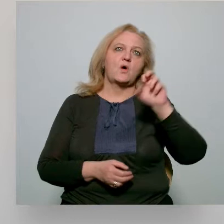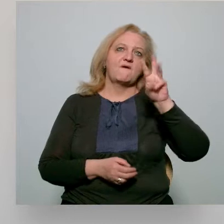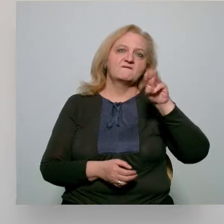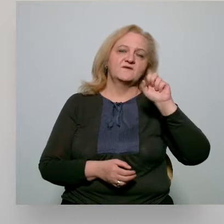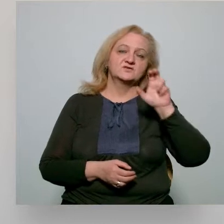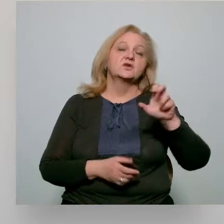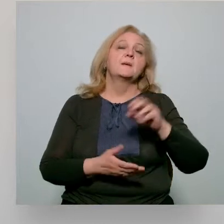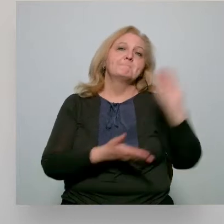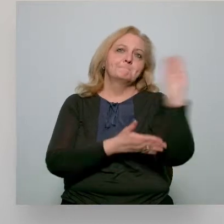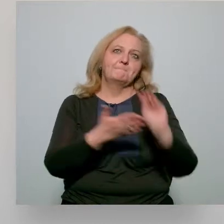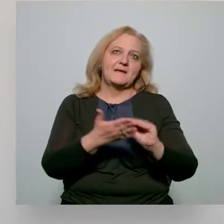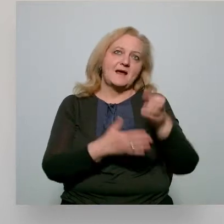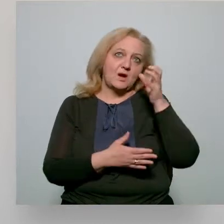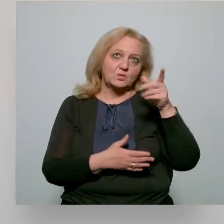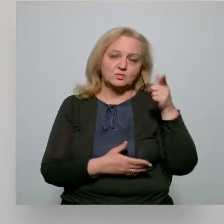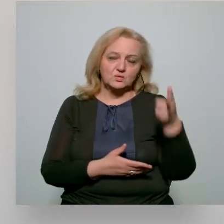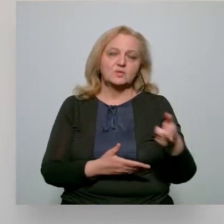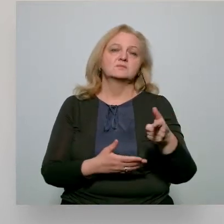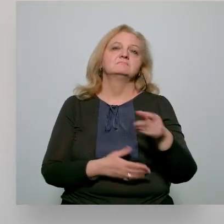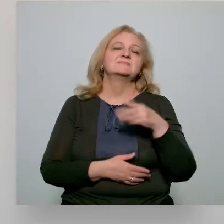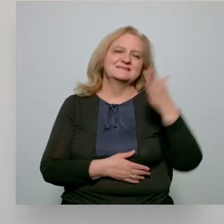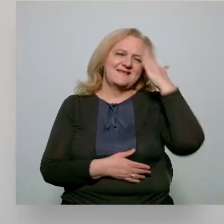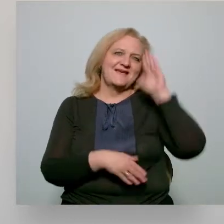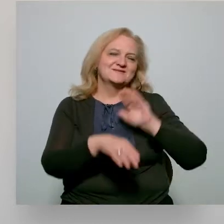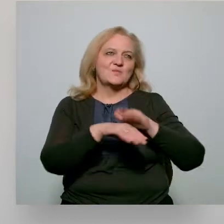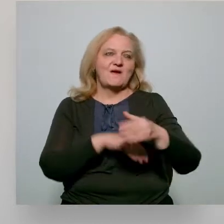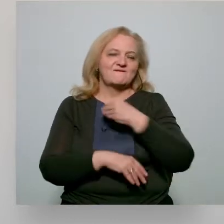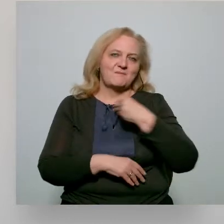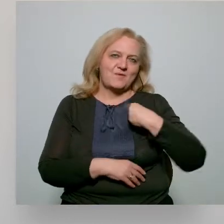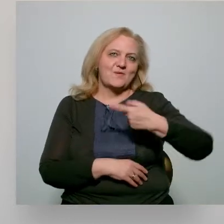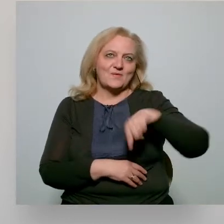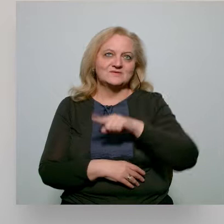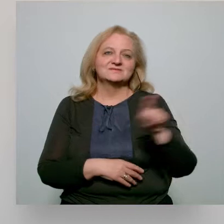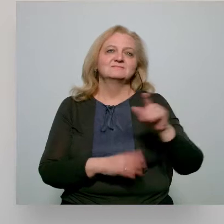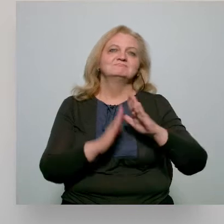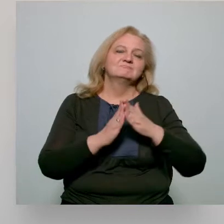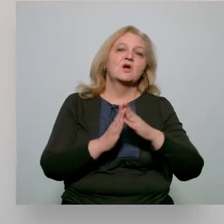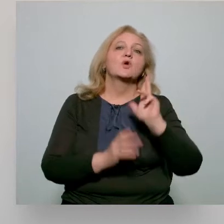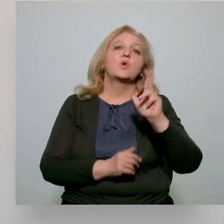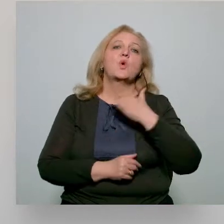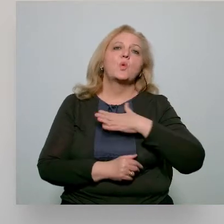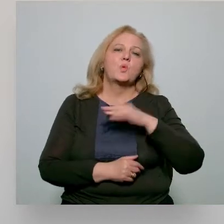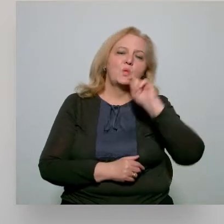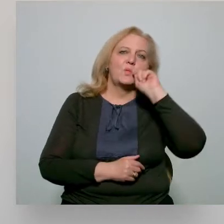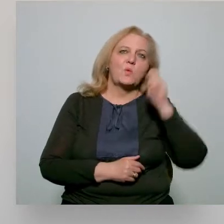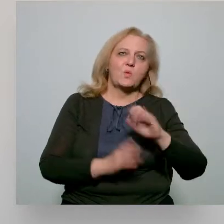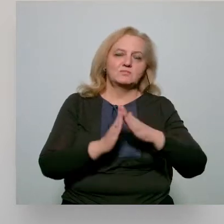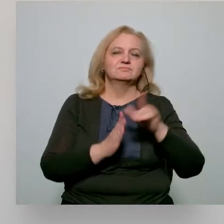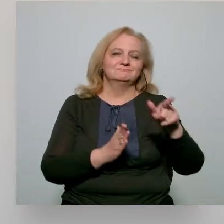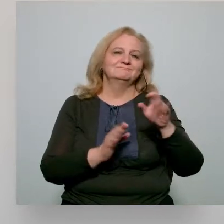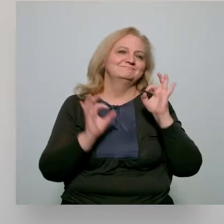pisarka, znakomicie znana polskim czytelnikom i miłośnikom literatury ukraińskiej z wielu przekładów. Także